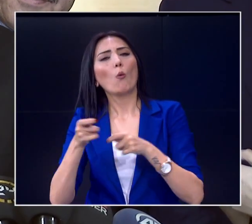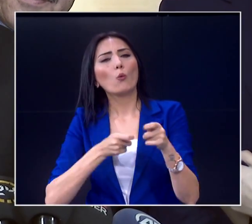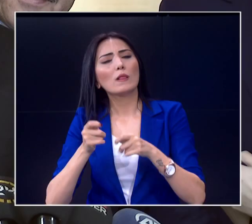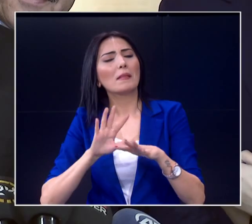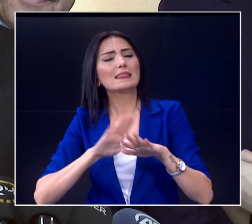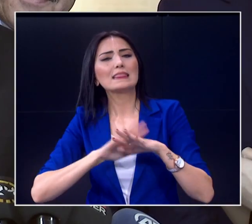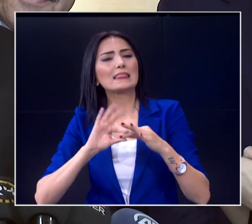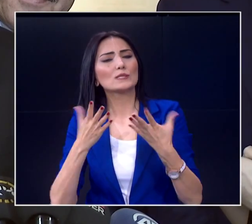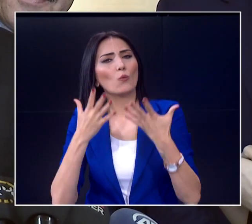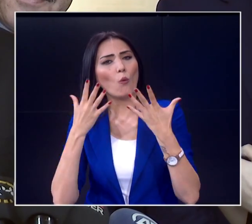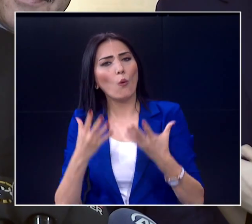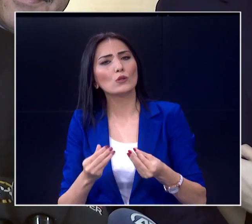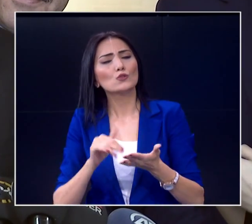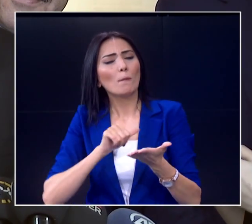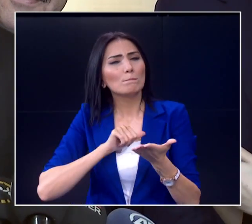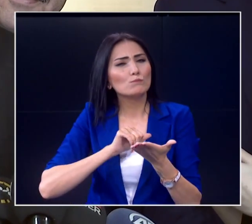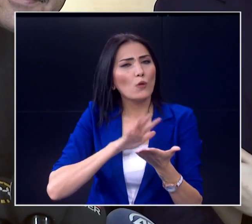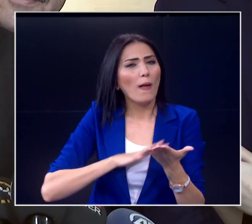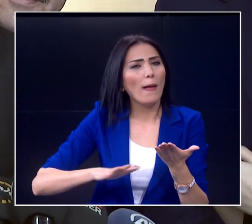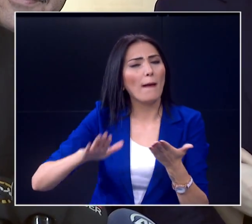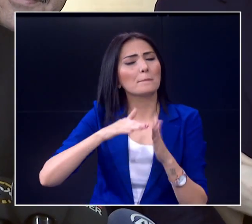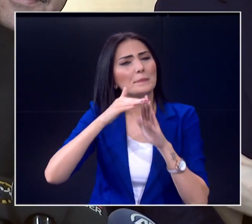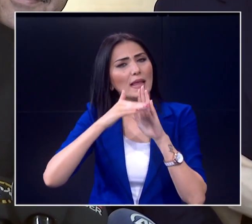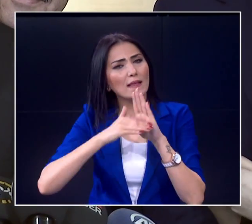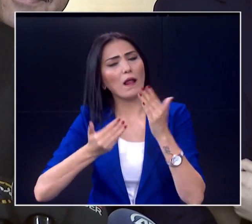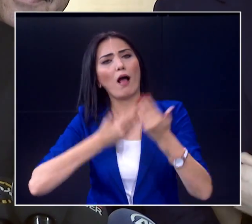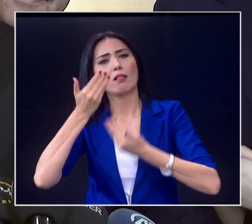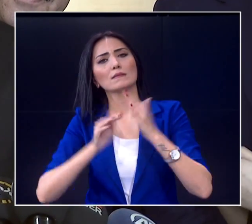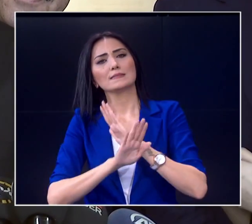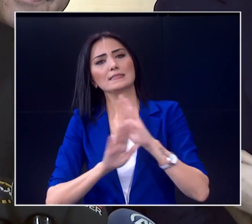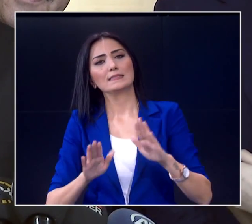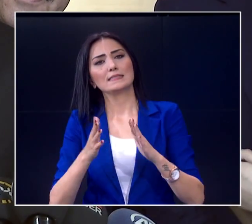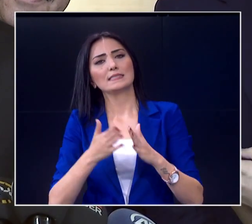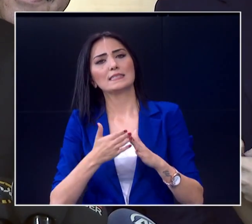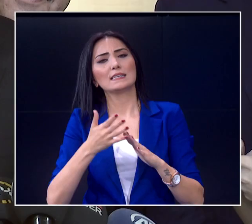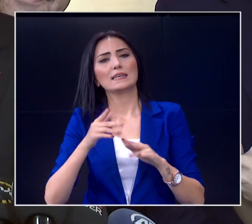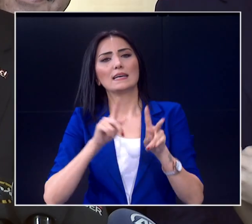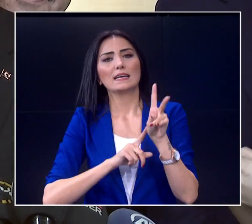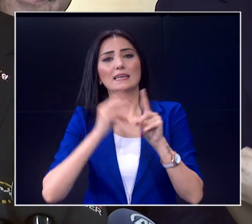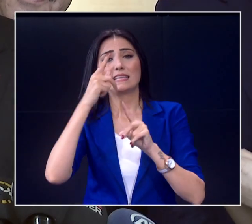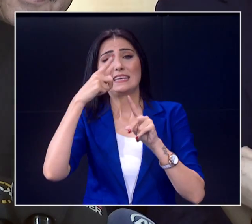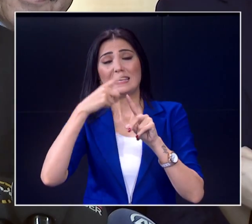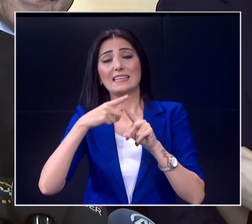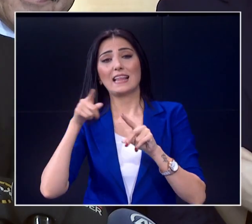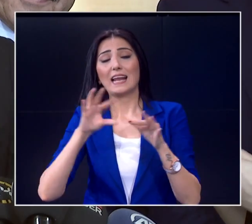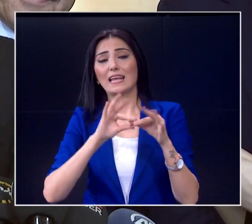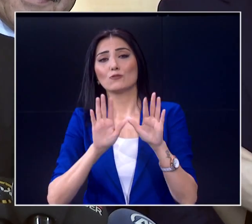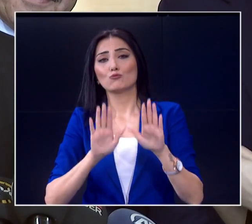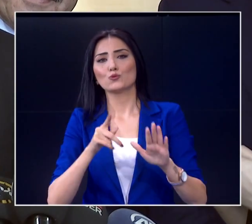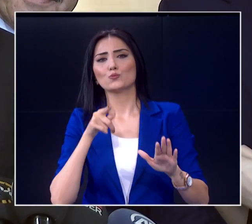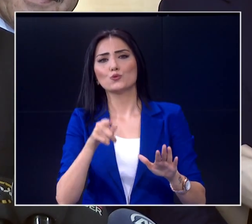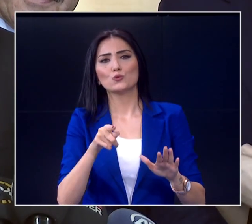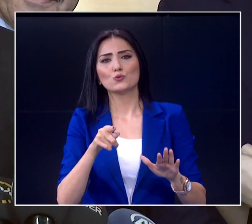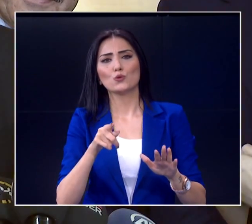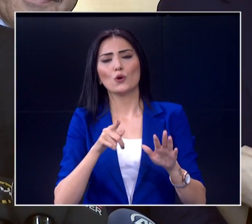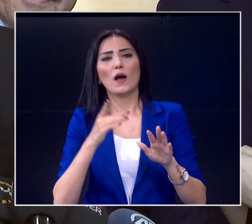nasıl olacağı bütün detaylarıyla anlatıldı. Kitlerle ilgili durum şu. Yani